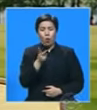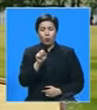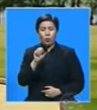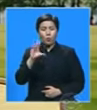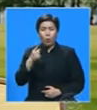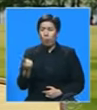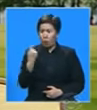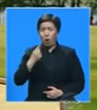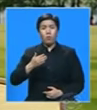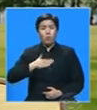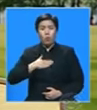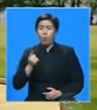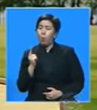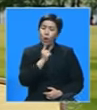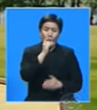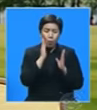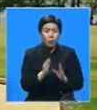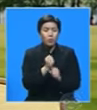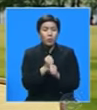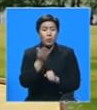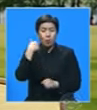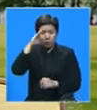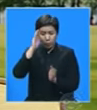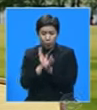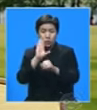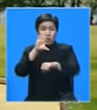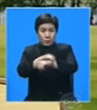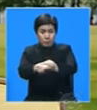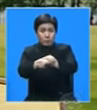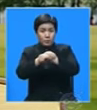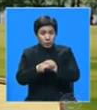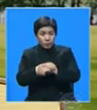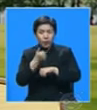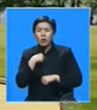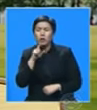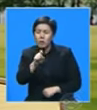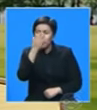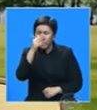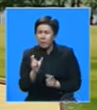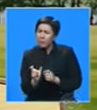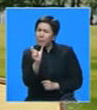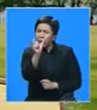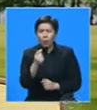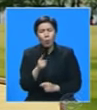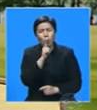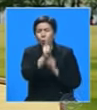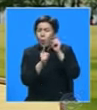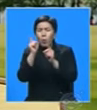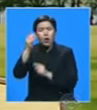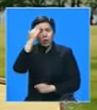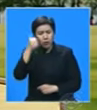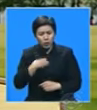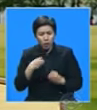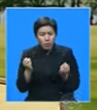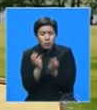หรือเจ้าหน้าที่อะไรก็ตามวันก่อนนั้นเจ้าที่ตำรวจจับกุมมาได้ก็สอบถามว่าเอ๊ะทำไมถึงโพสต์ข้อความอย่างนั้นให้ร้ายคนสร้าง